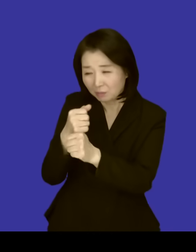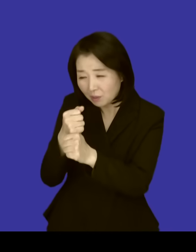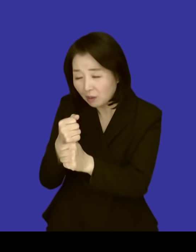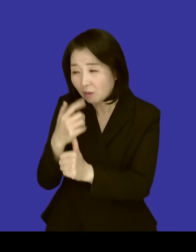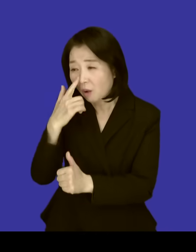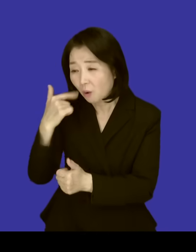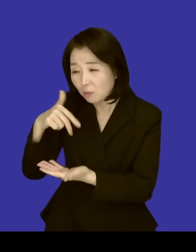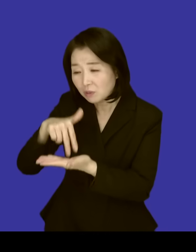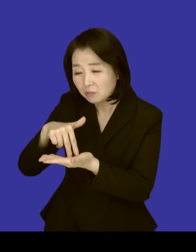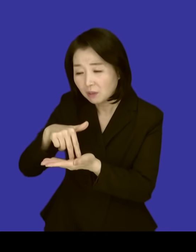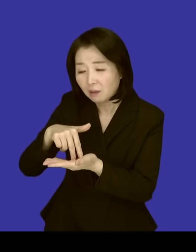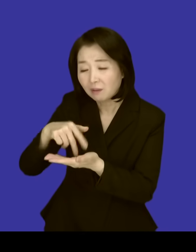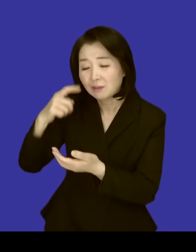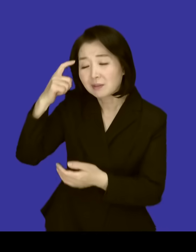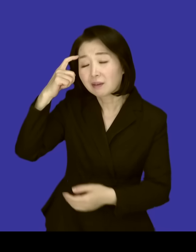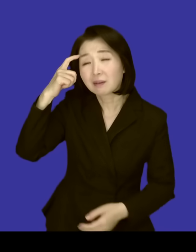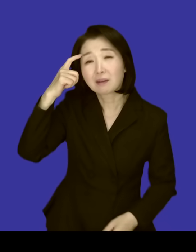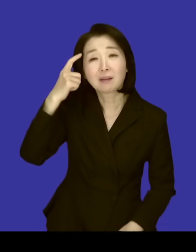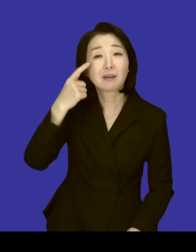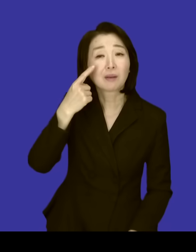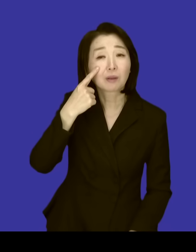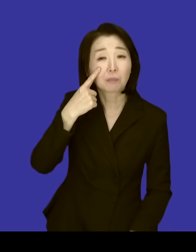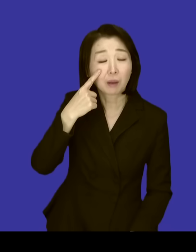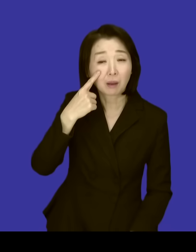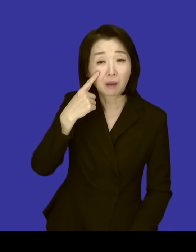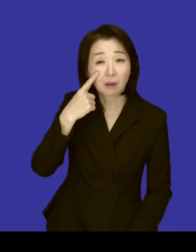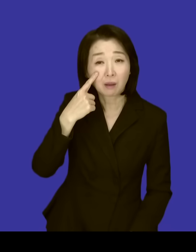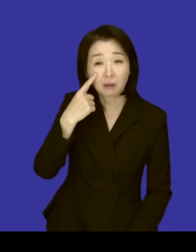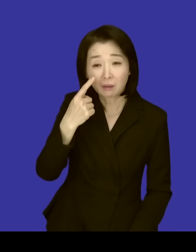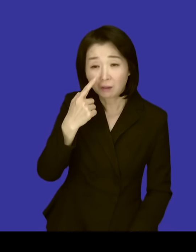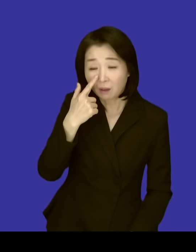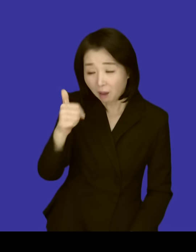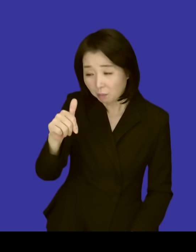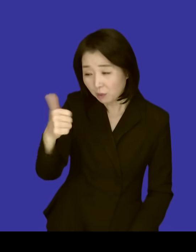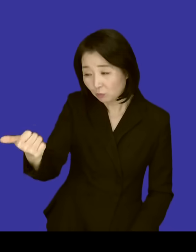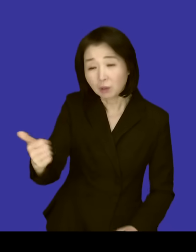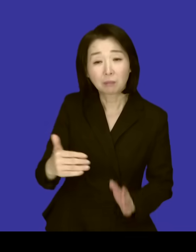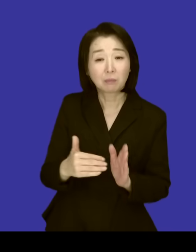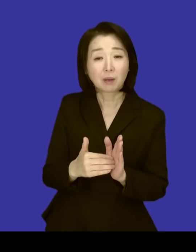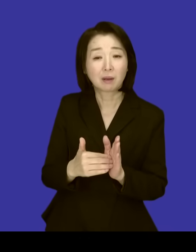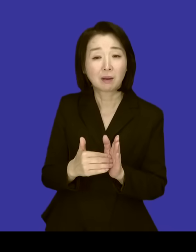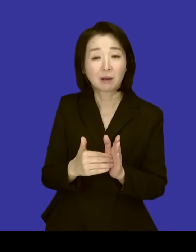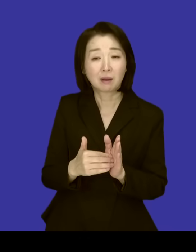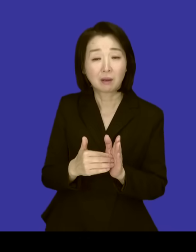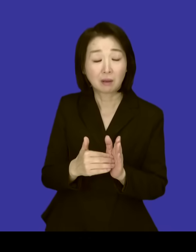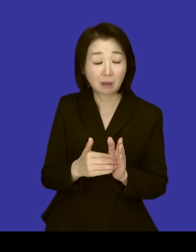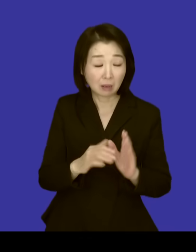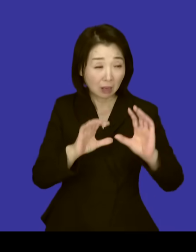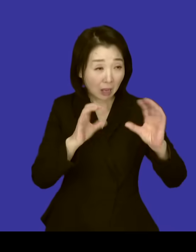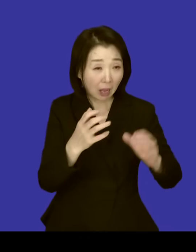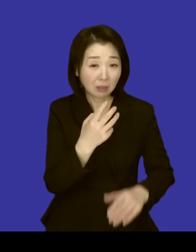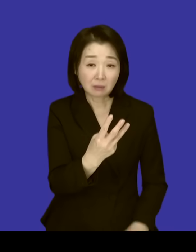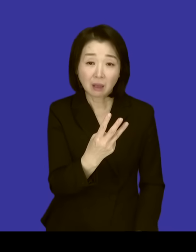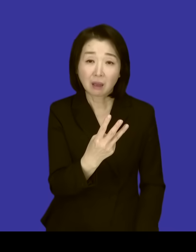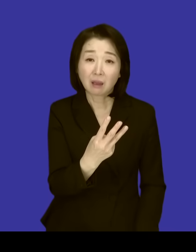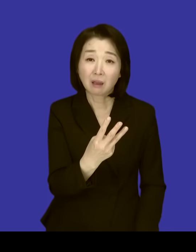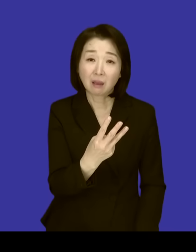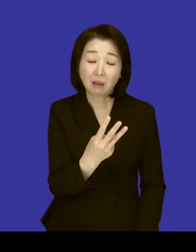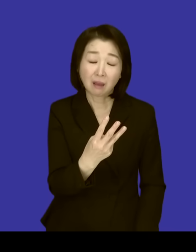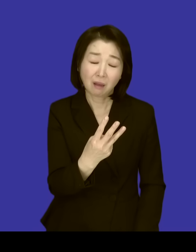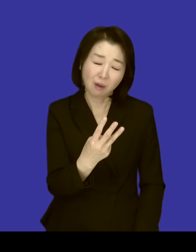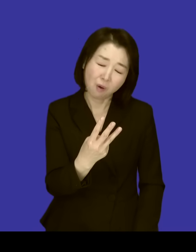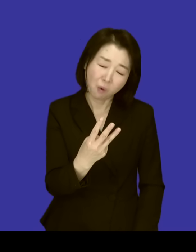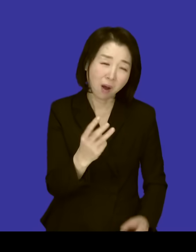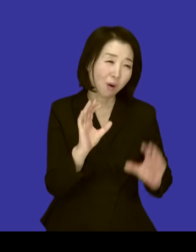어머니의 입장을 떠올려 보면은 배우자도 지금 없고 아이들도 아직 그 학업이나 이런 게